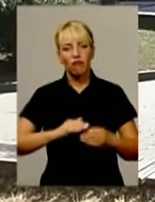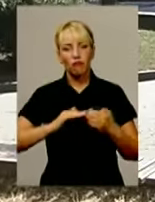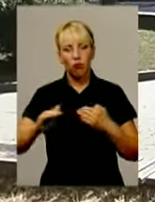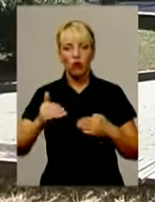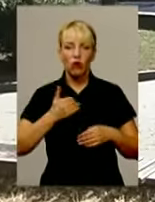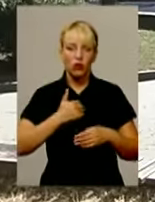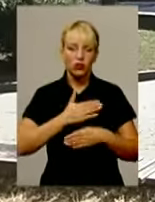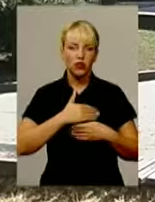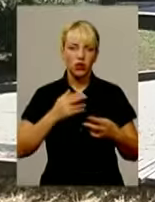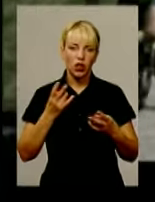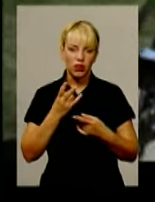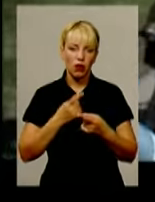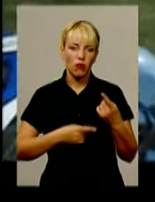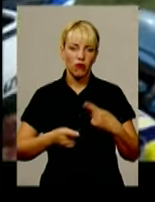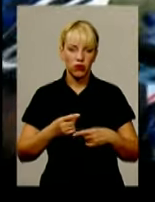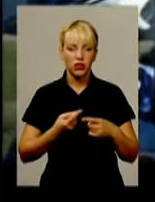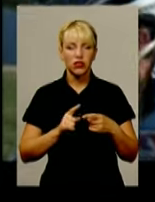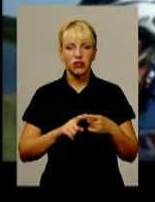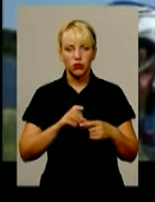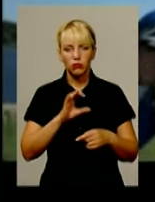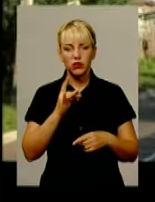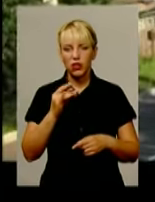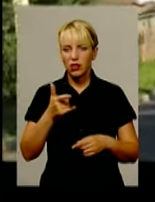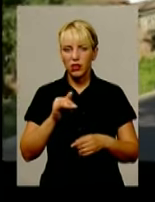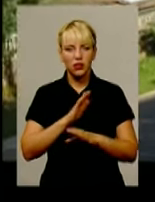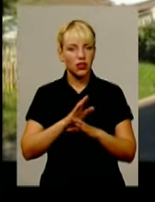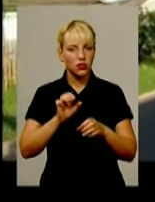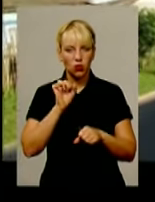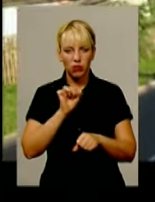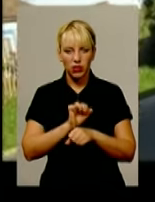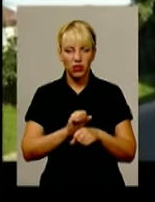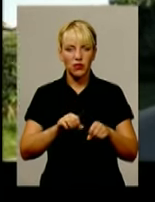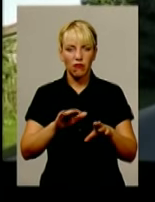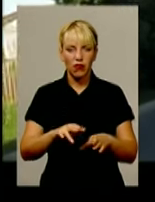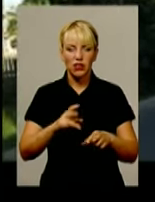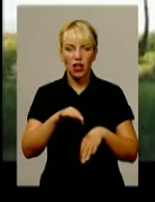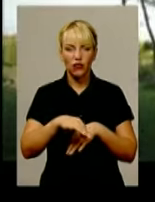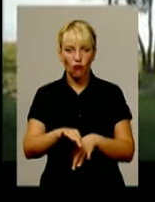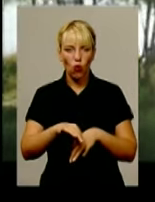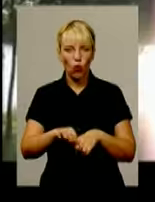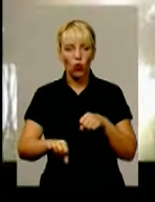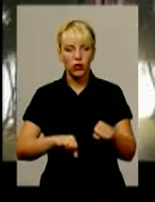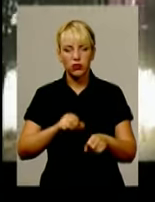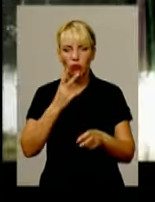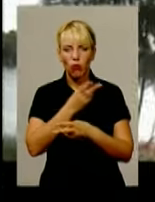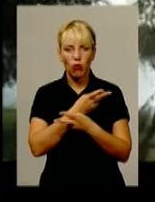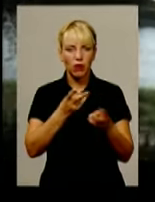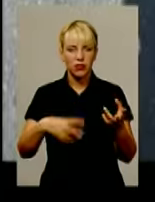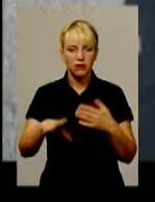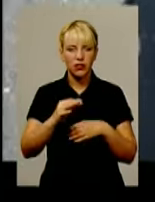хочеш, не хочеш, а повернутися треба. На цьому Сергій не зупинився. Вирішив на двоколісному побачити світ. Перший далекий виїзд здійснив